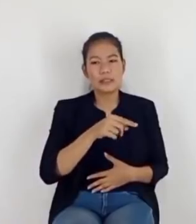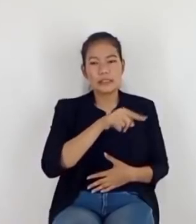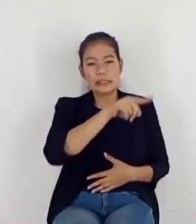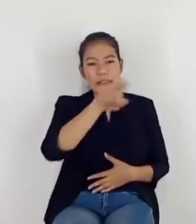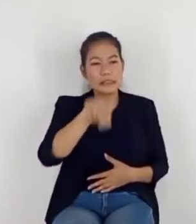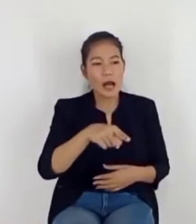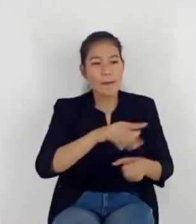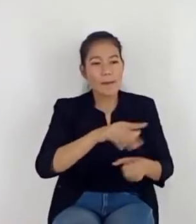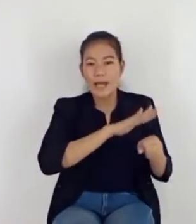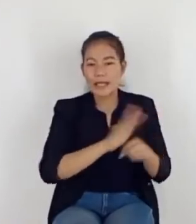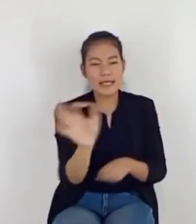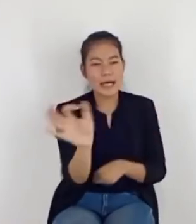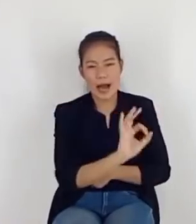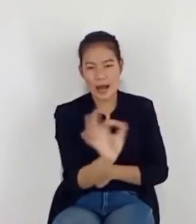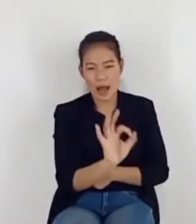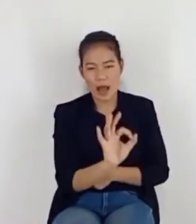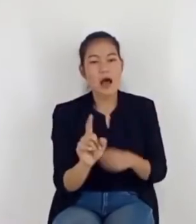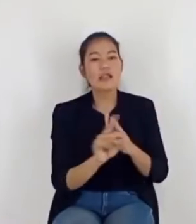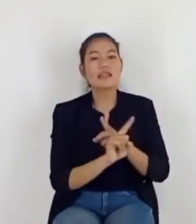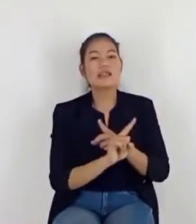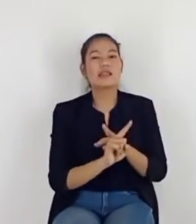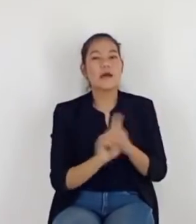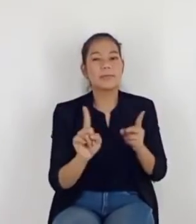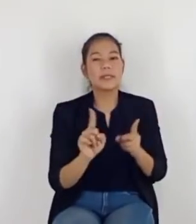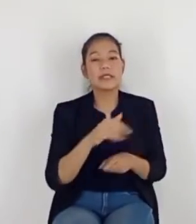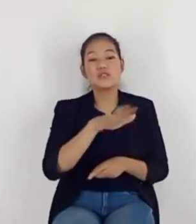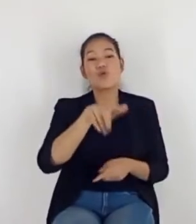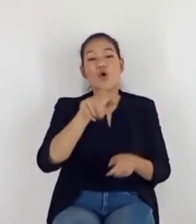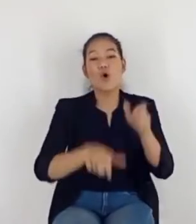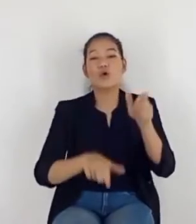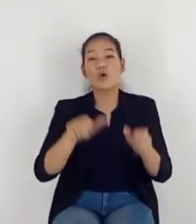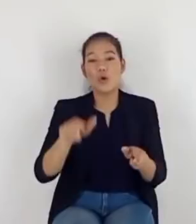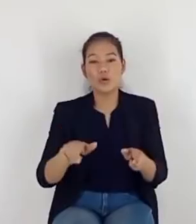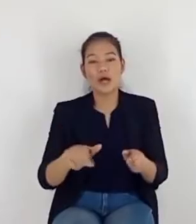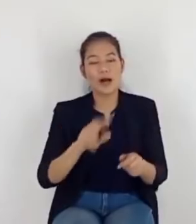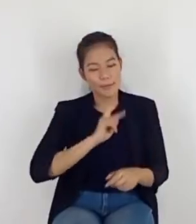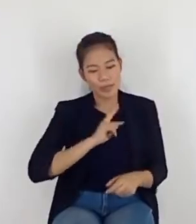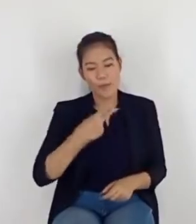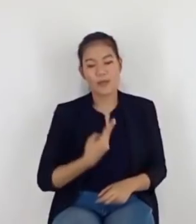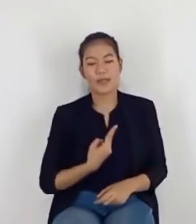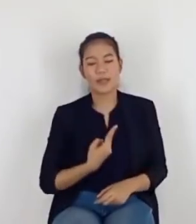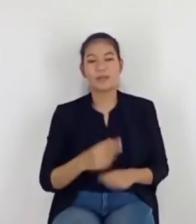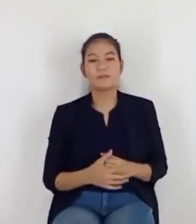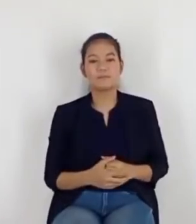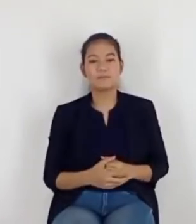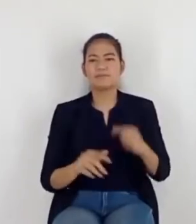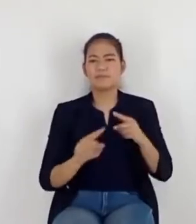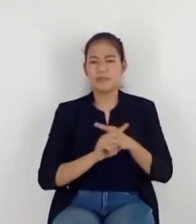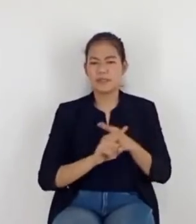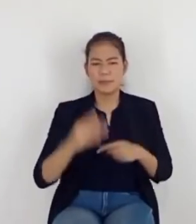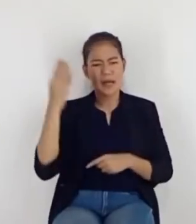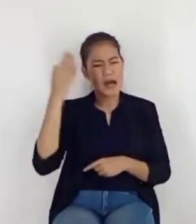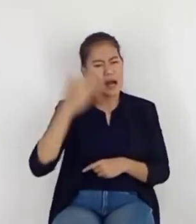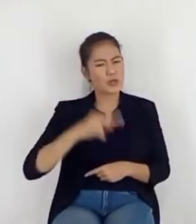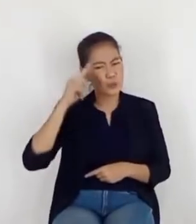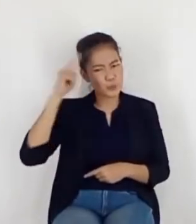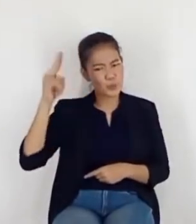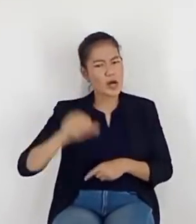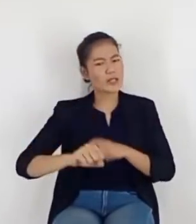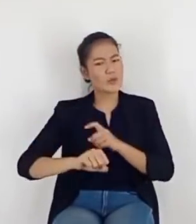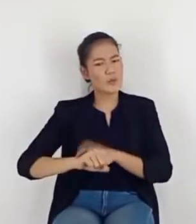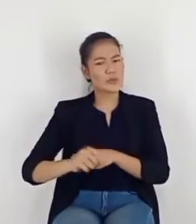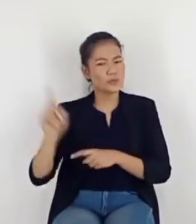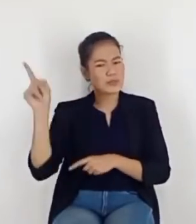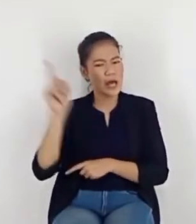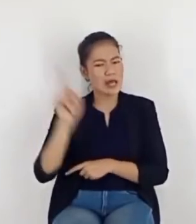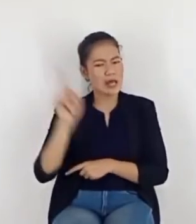binasa, melainkan supaya semua orang berbalik dan bertobat. Tetapi hari Tuhan akan tiba seperti